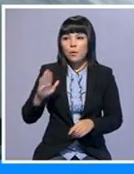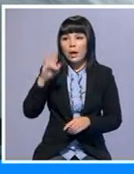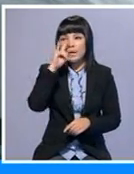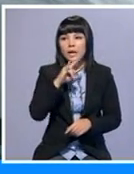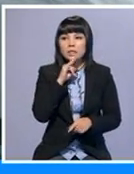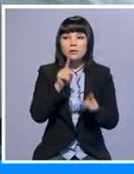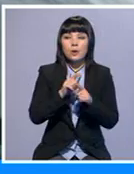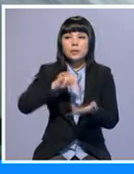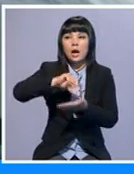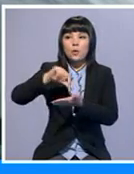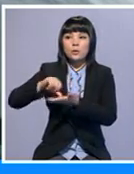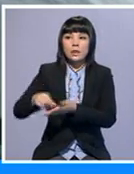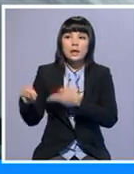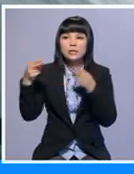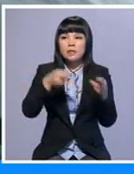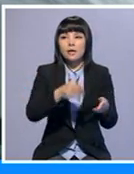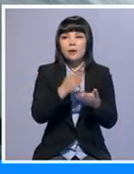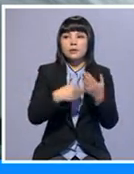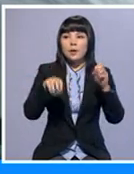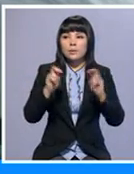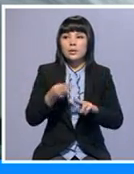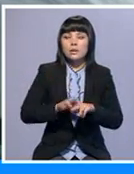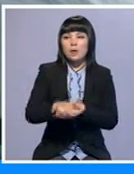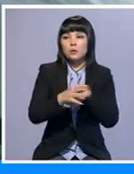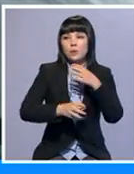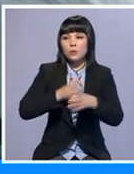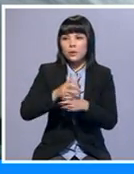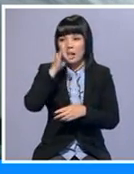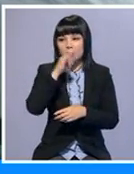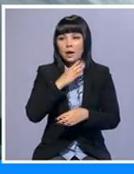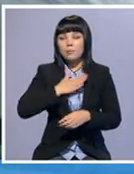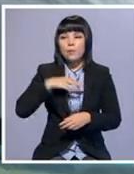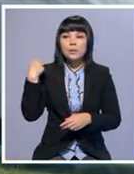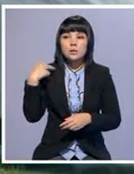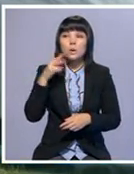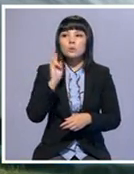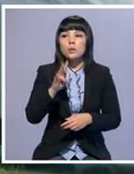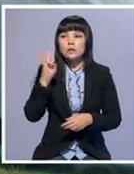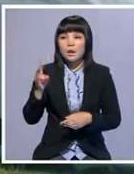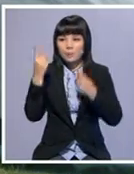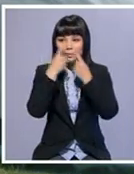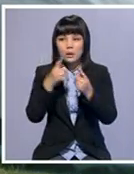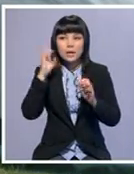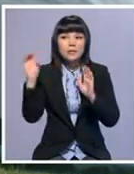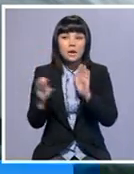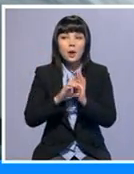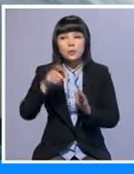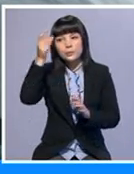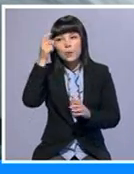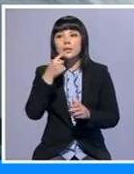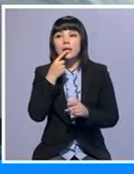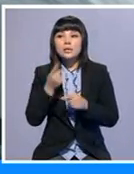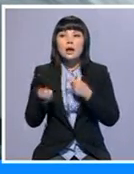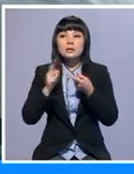қазақтарының өкілдері келді. Дүниежүзі қазақтарының қауымдастығы ағайындарымызға президент Нұрсұлтан Назарбаевтың жолдауын түрік тіліне аударып